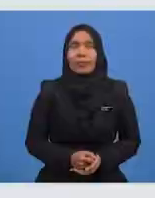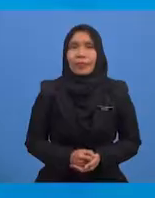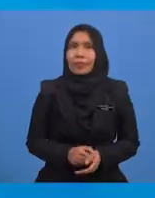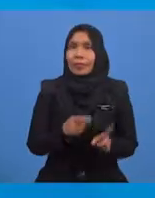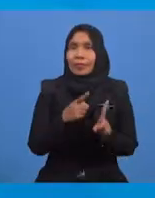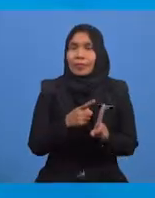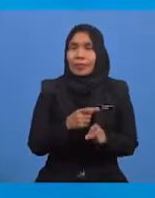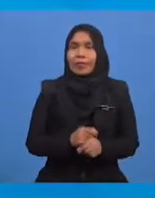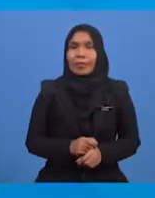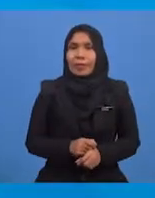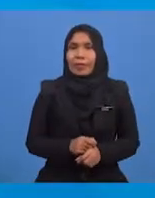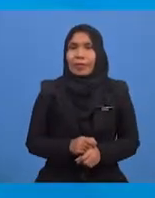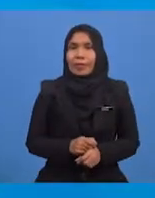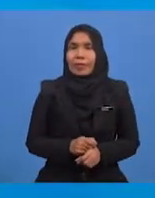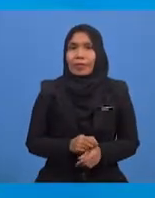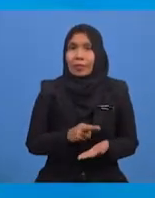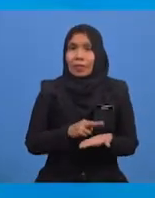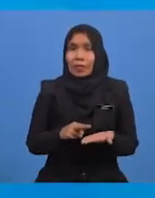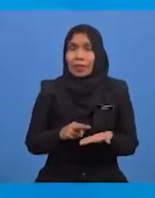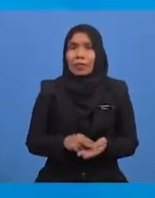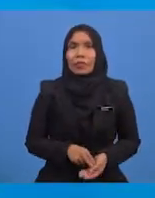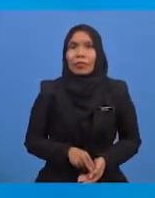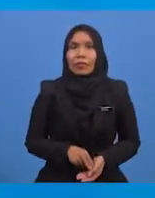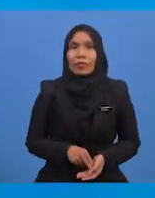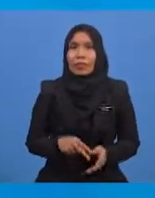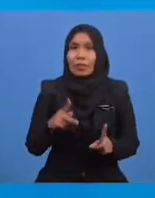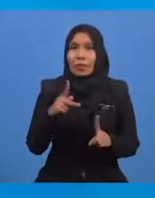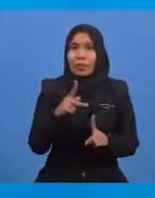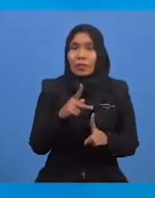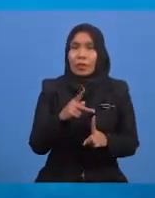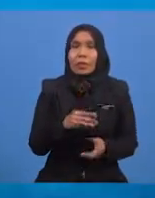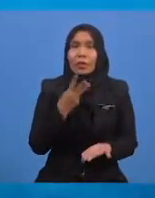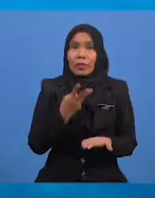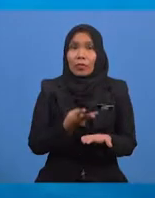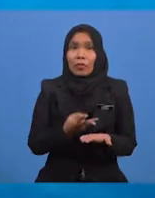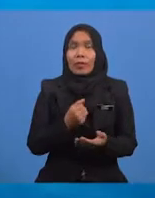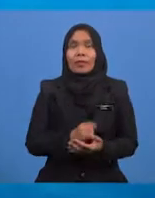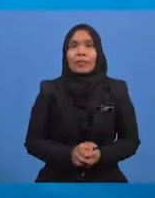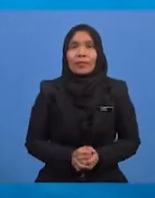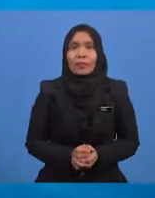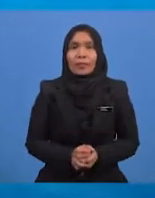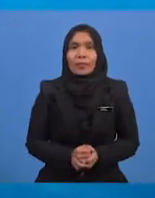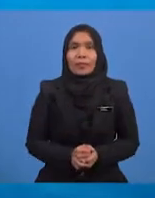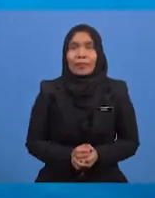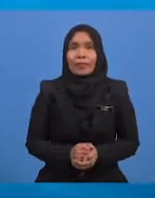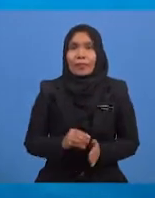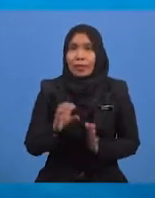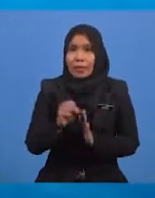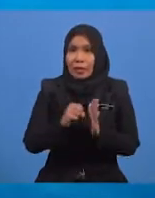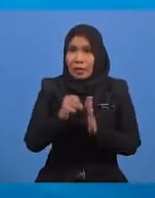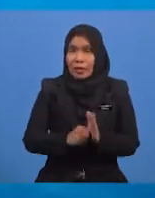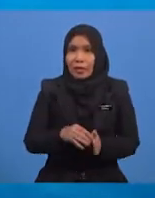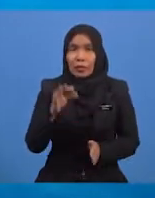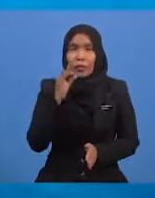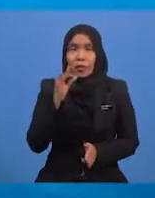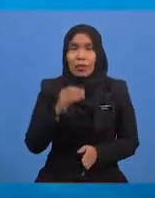perekonan merujuk kepada struktur keuangan sesebuah perniagaan. Sesebuah perniagaan harus memastikan